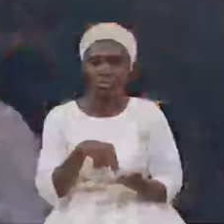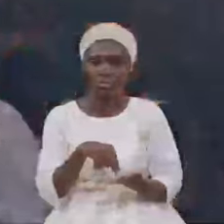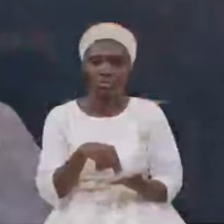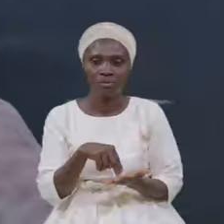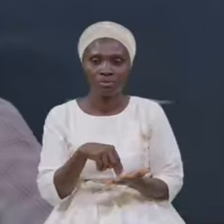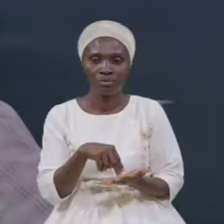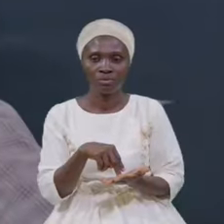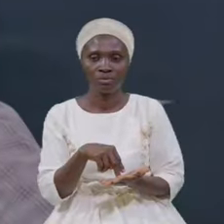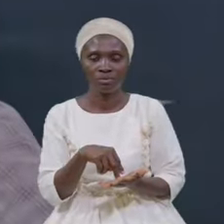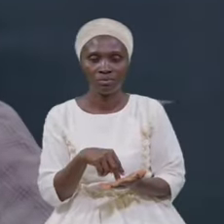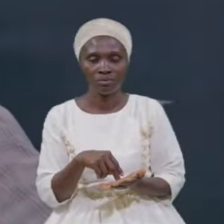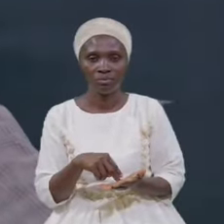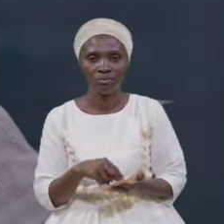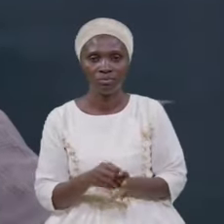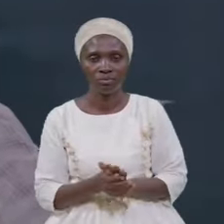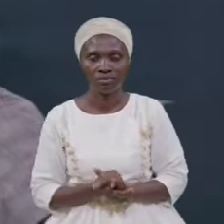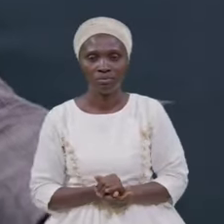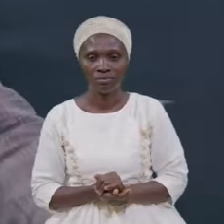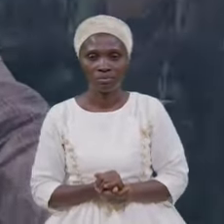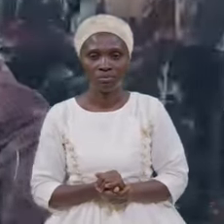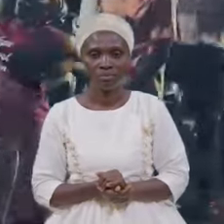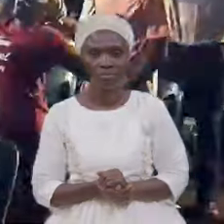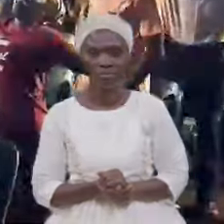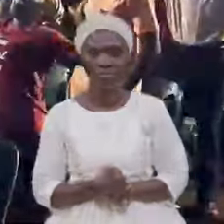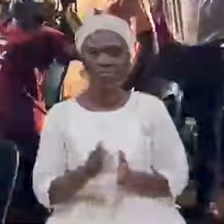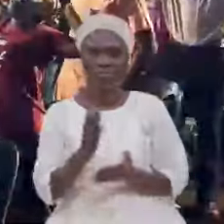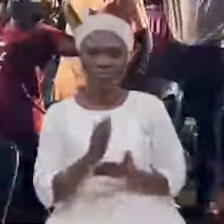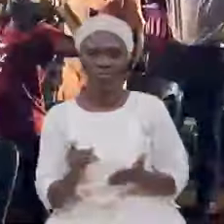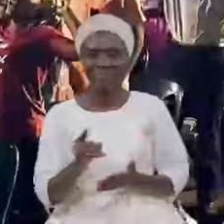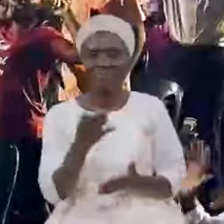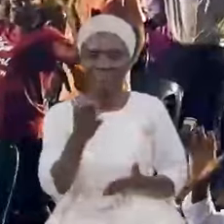Merci. Quelqu'un là-bas, gloire à Dieu!